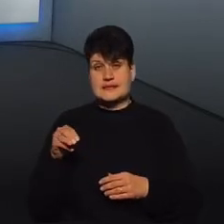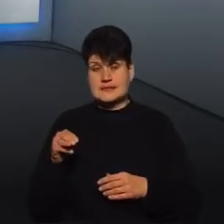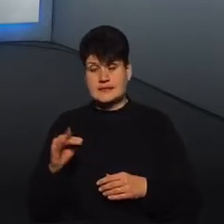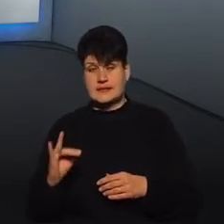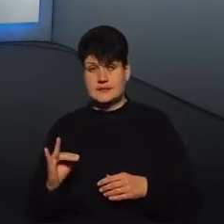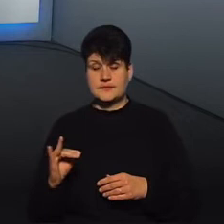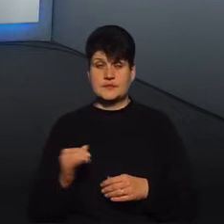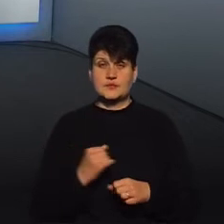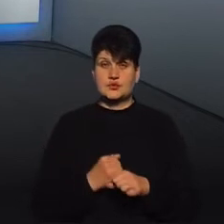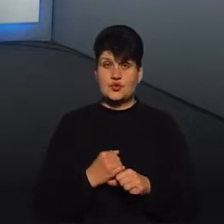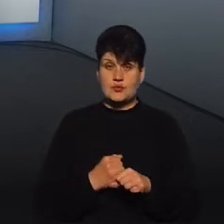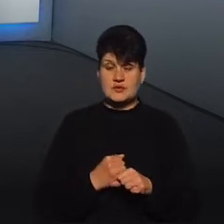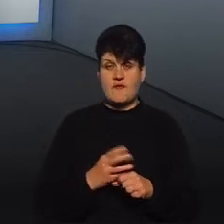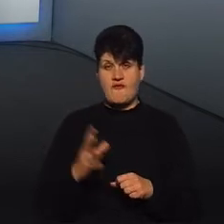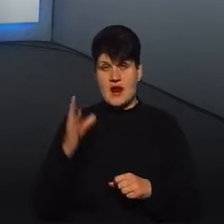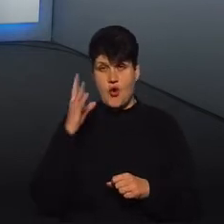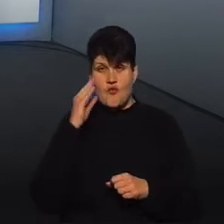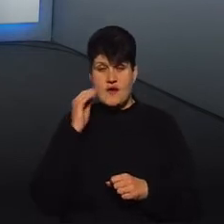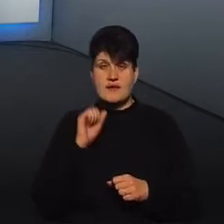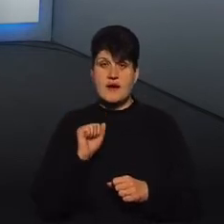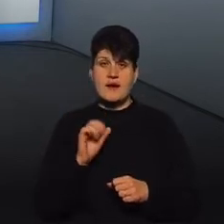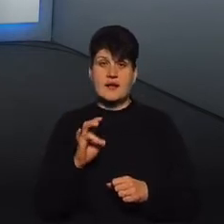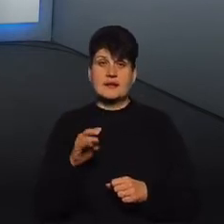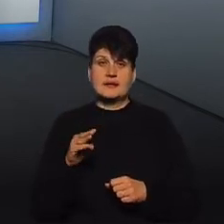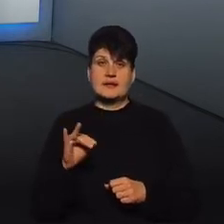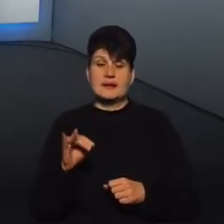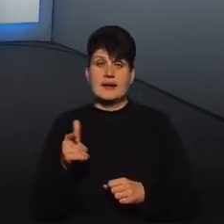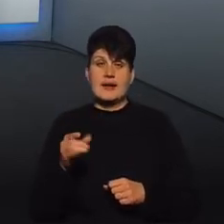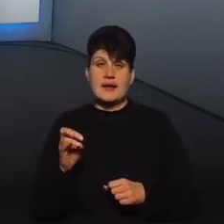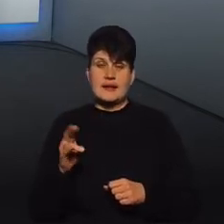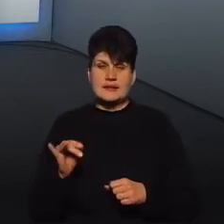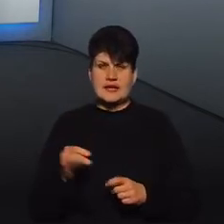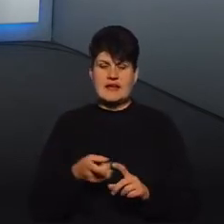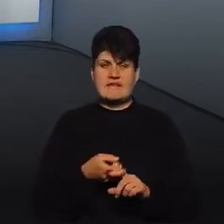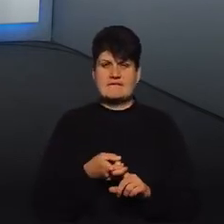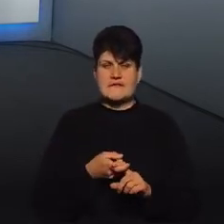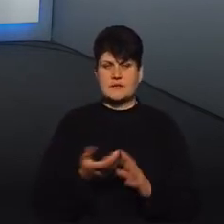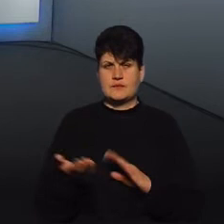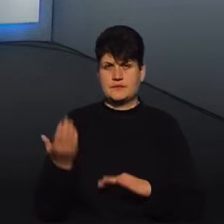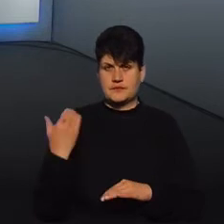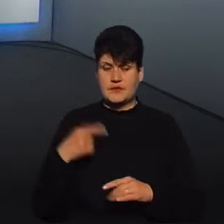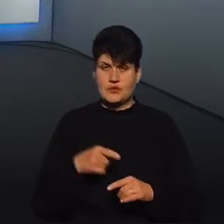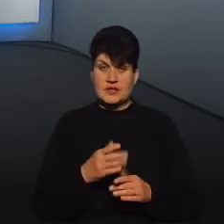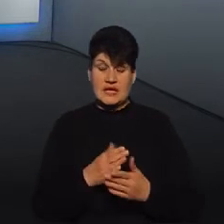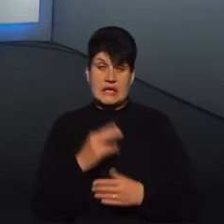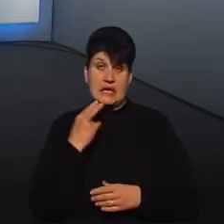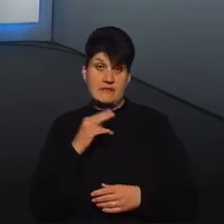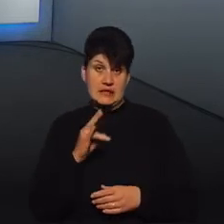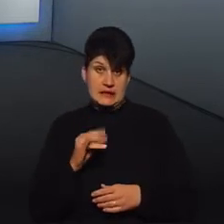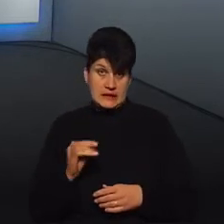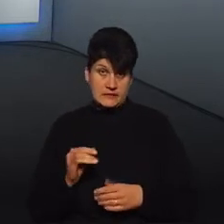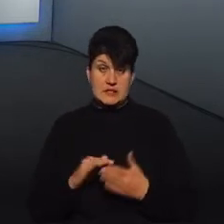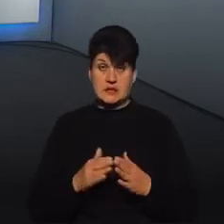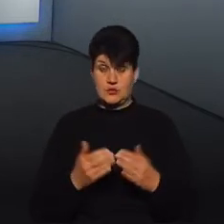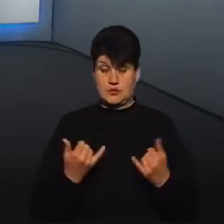врахуванням антигенної структури попередніх вірусів, вони є ефективними станом на